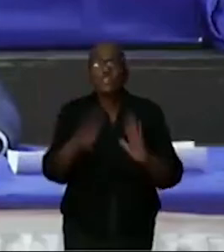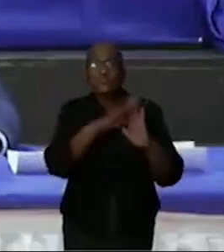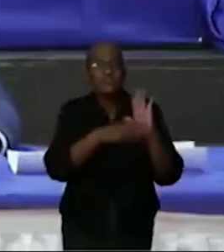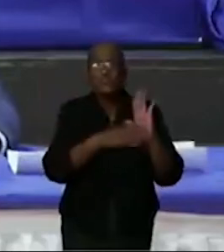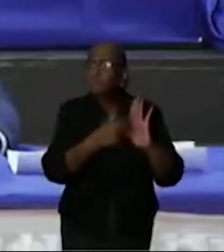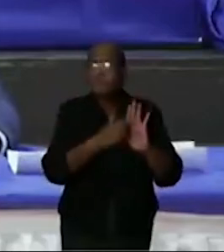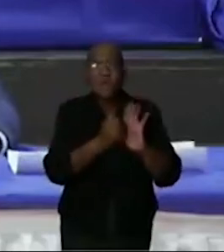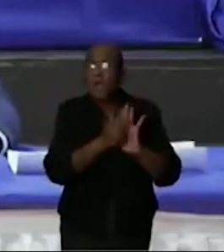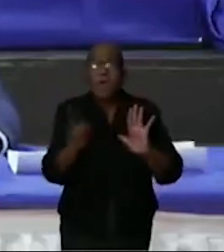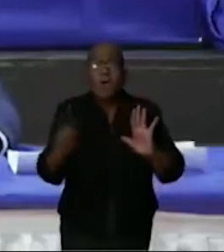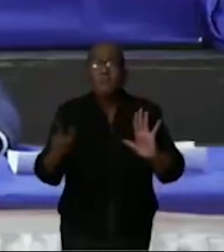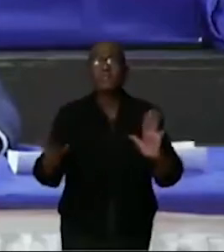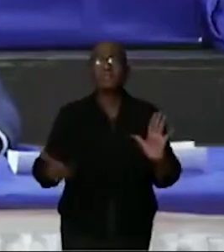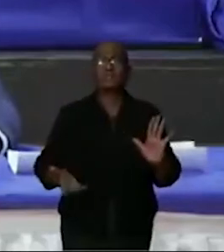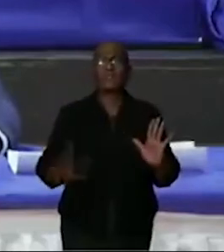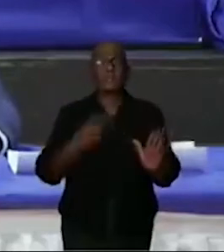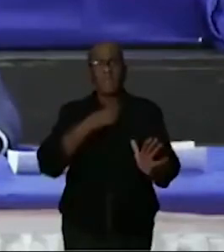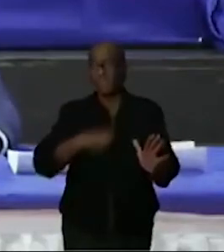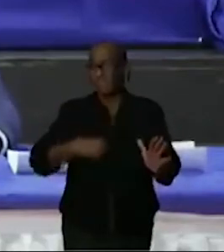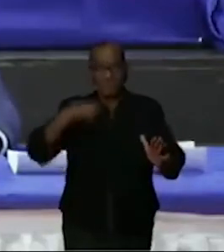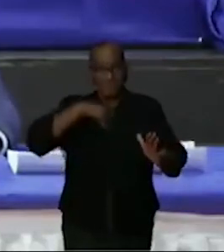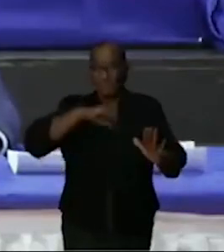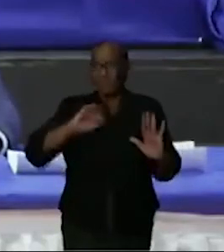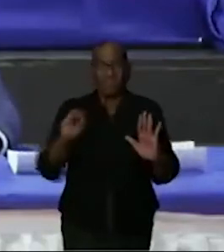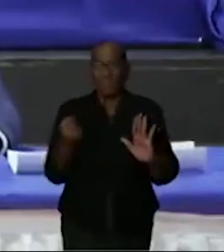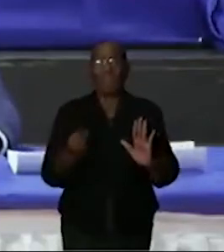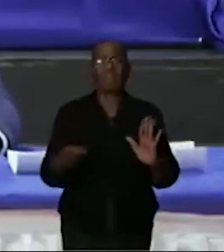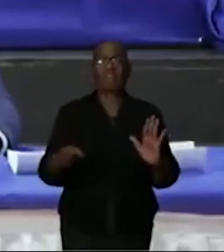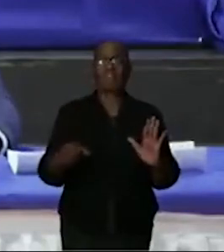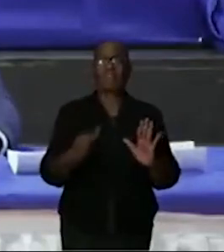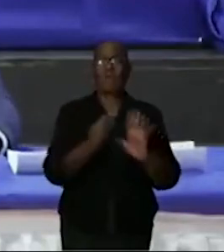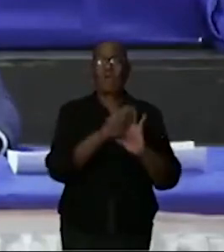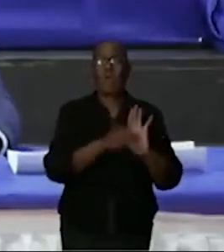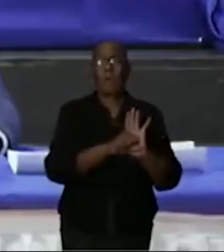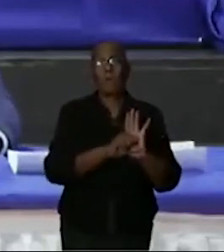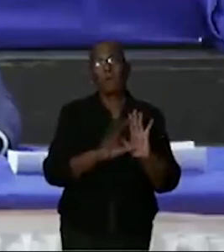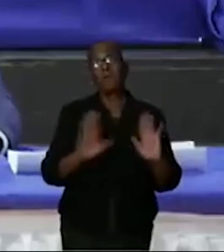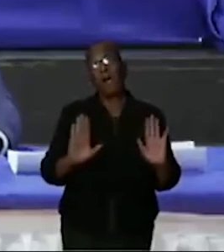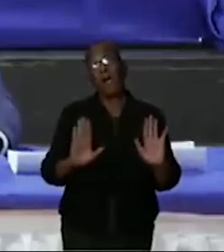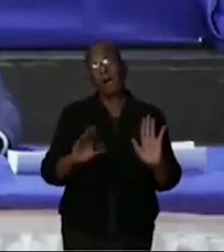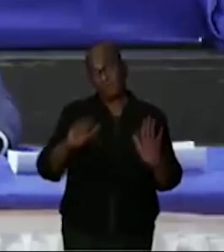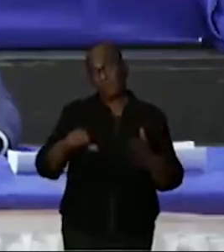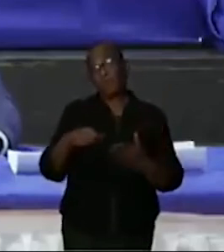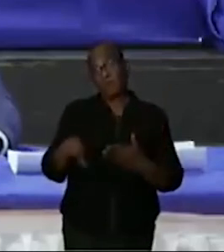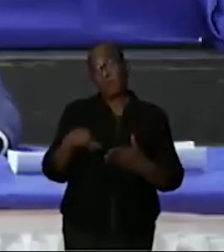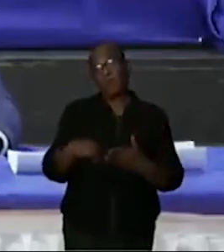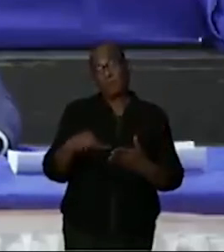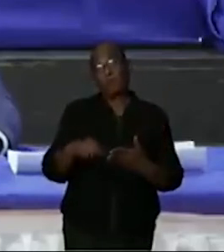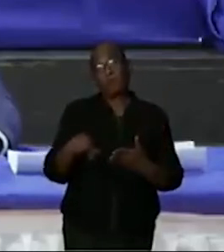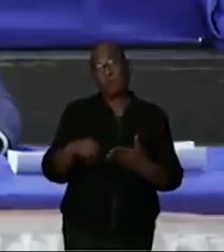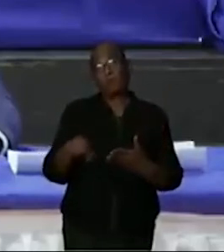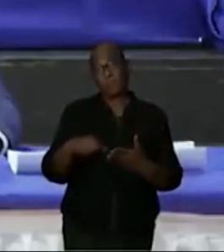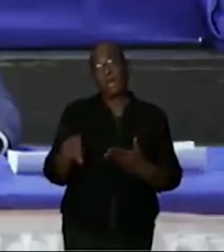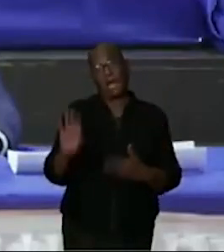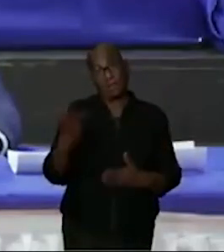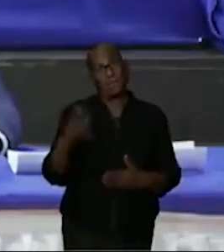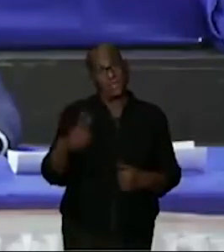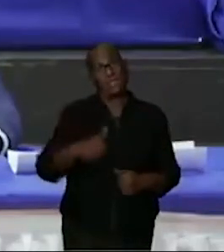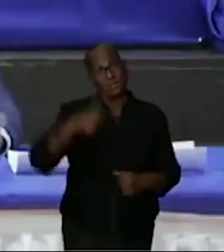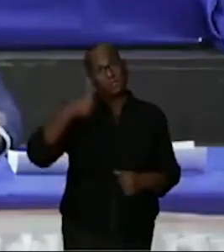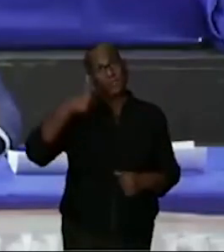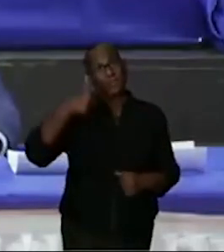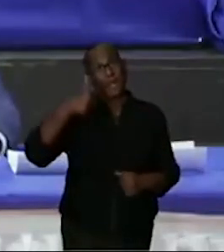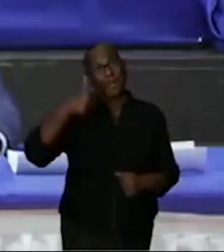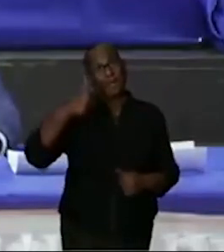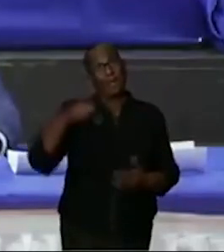gedragsverandering. Maar ik denk dat wij inderdaad serieus kijken naar het aspect van boete uitdelen. Dat zal denk ik veel effectiever zijn. En